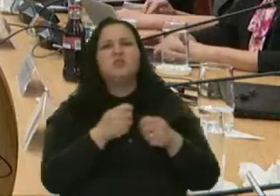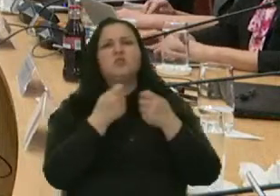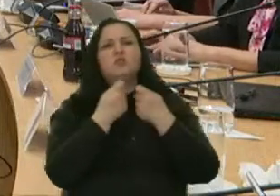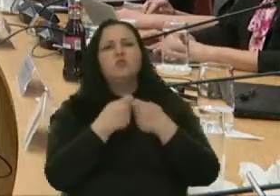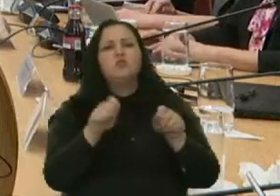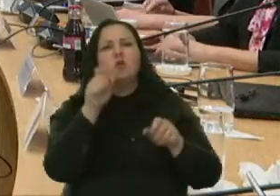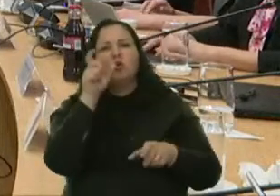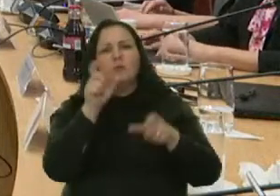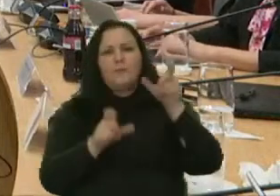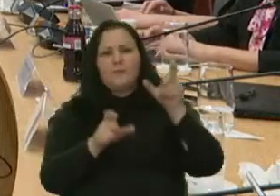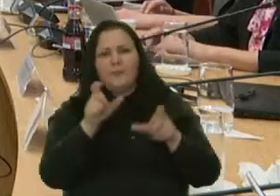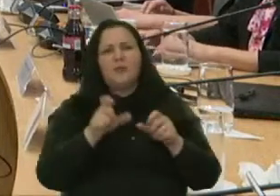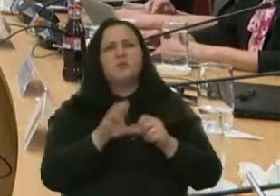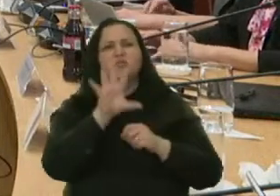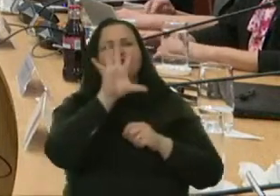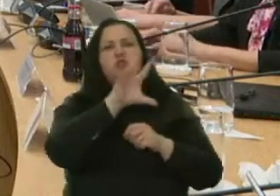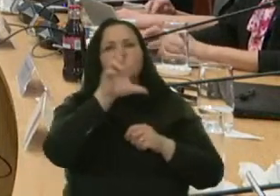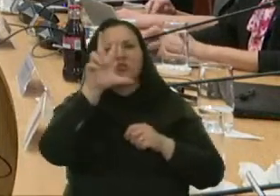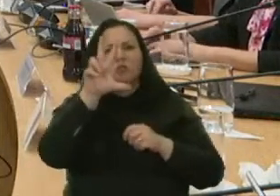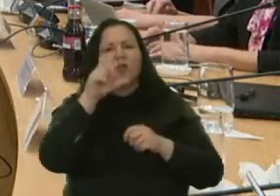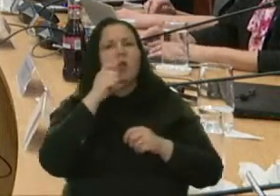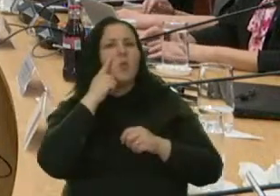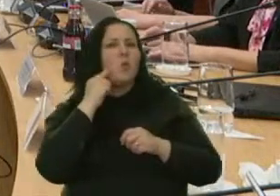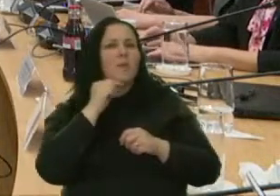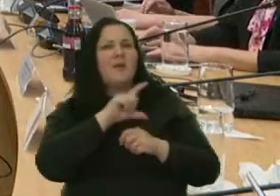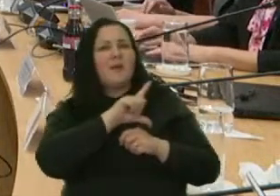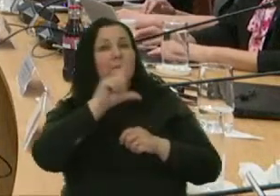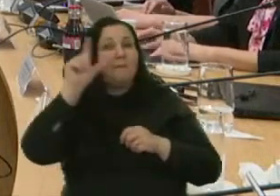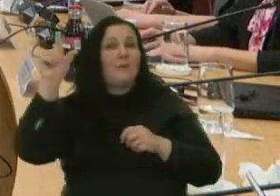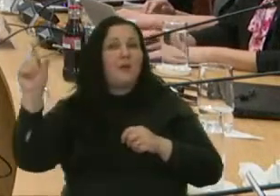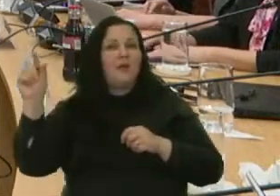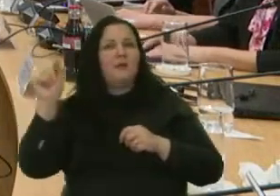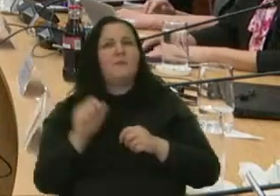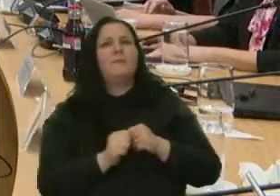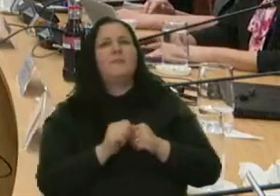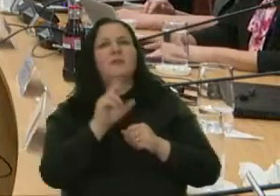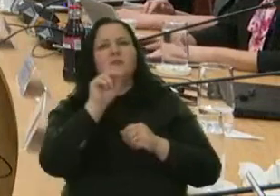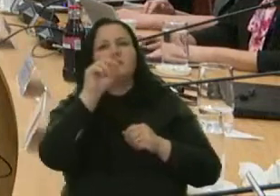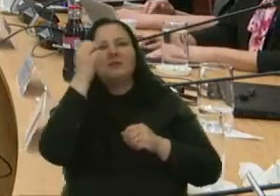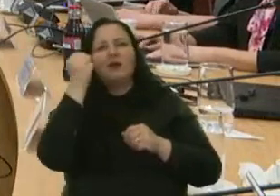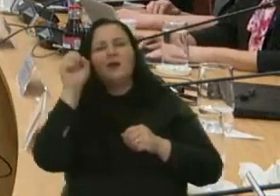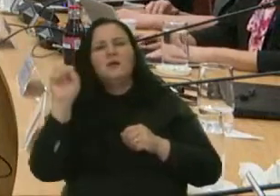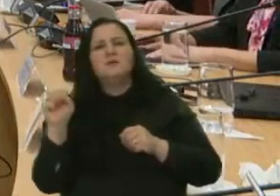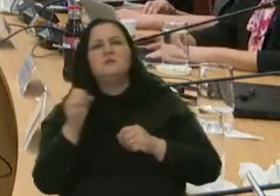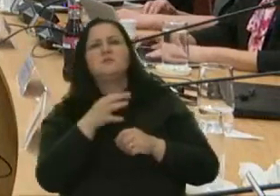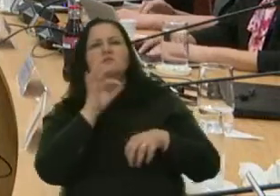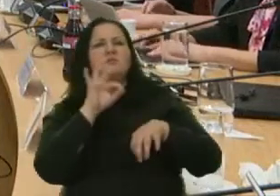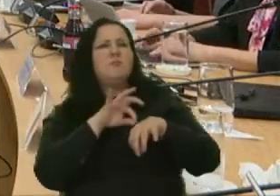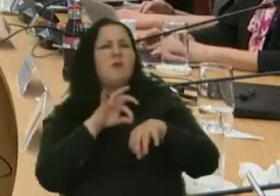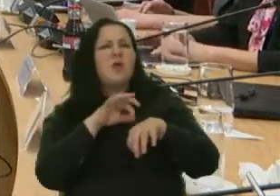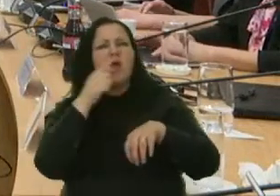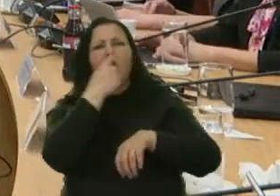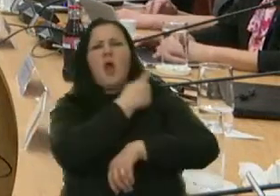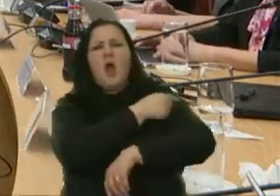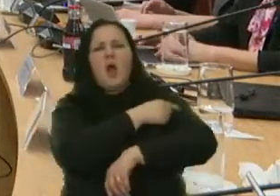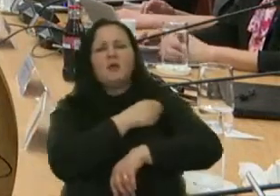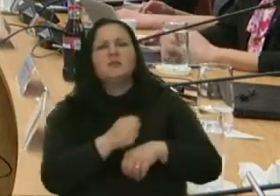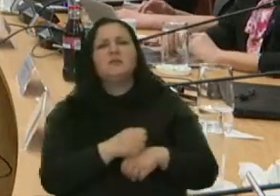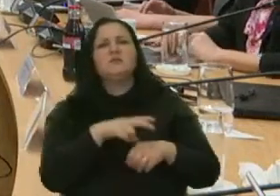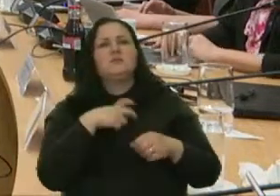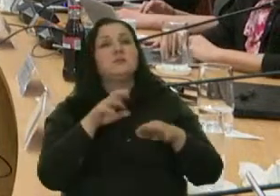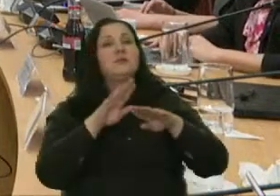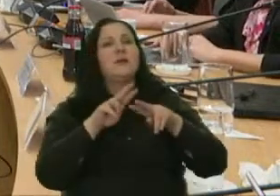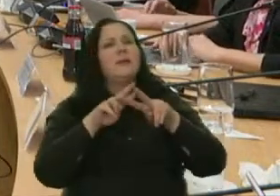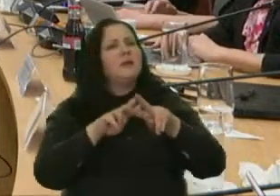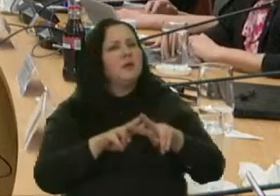personalul cei 53 de oameni care pleacă spre Das vorbesc de medici și asistenți medicali să li se